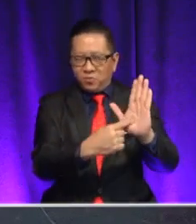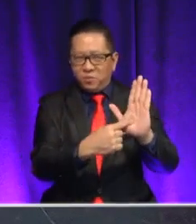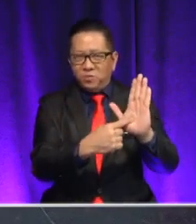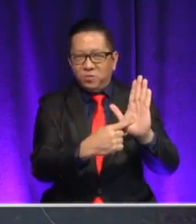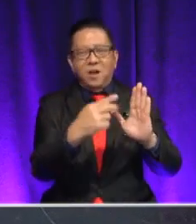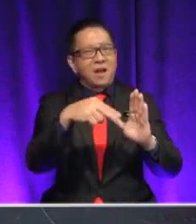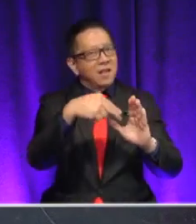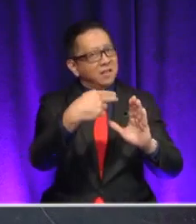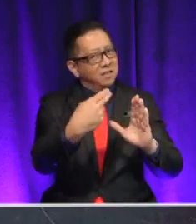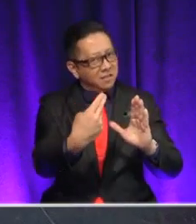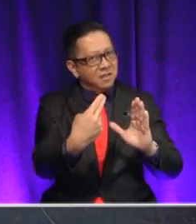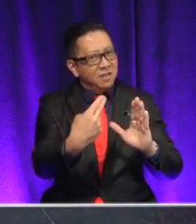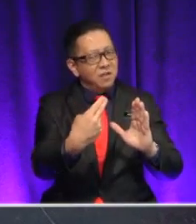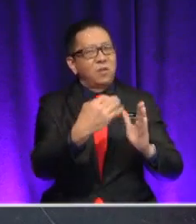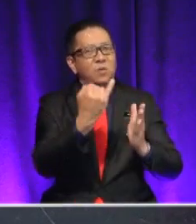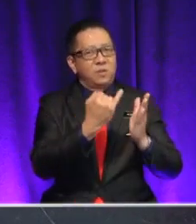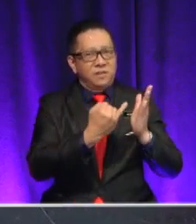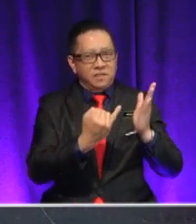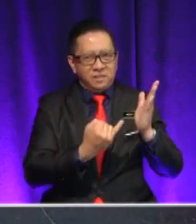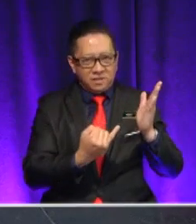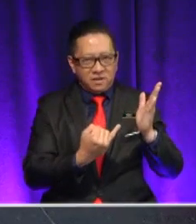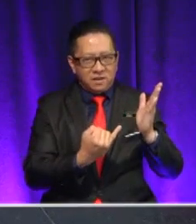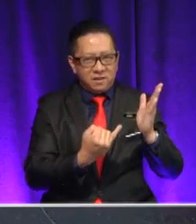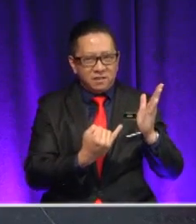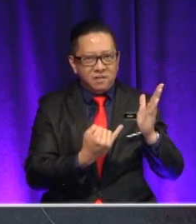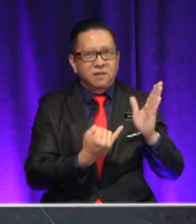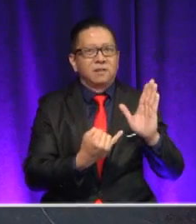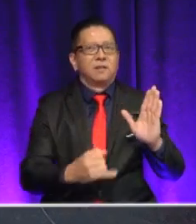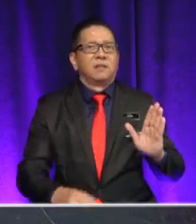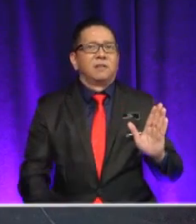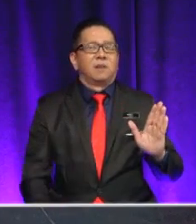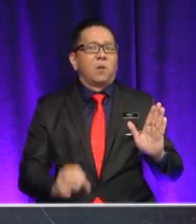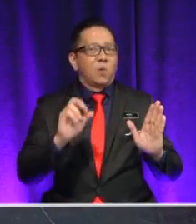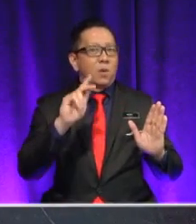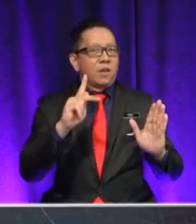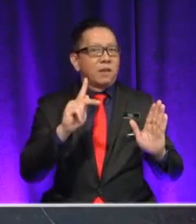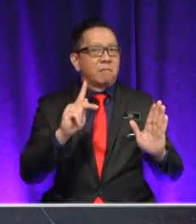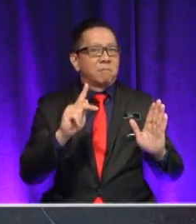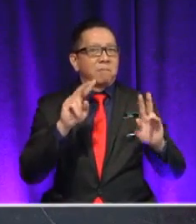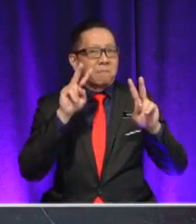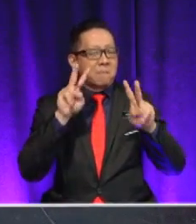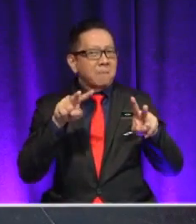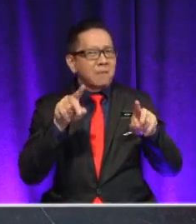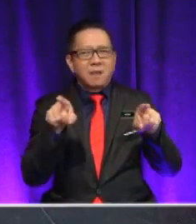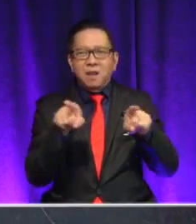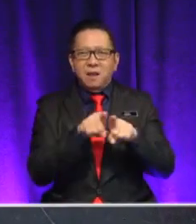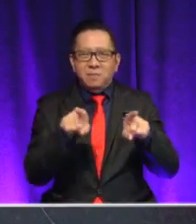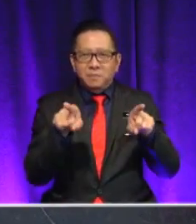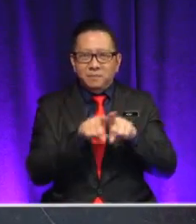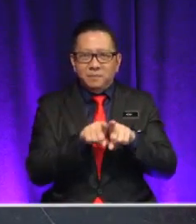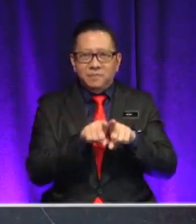kayaknya hasil karya Cikgu dari inspirasi Karya Abang Ivan Oke kalian kayak sini sama kan macam